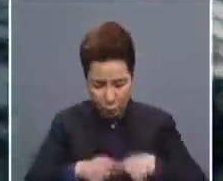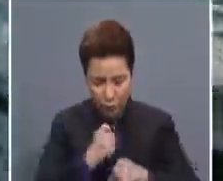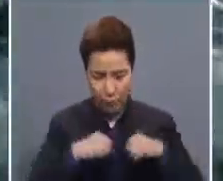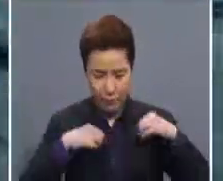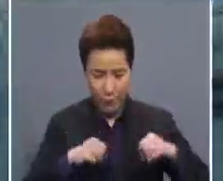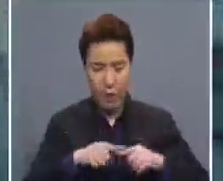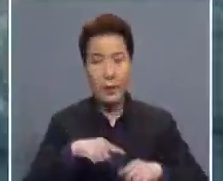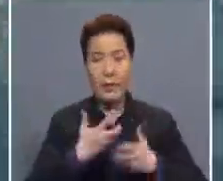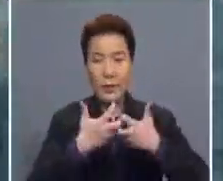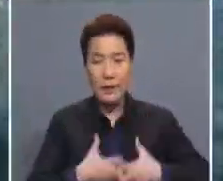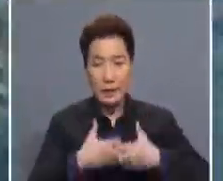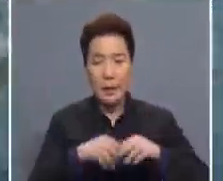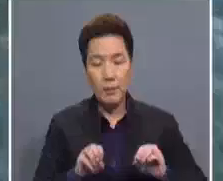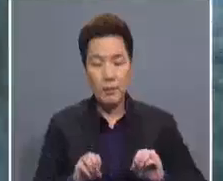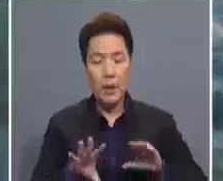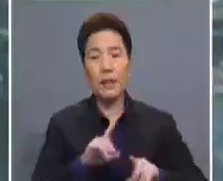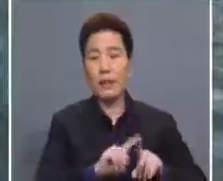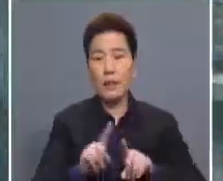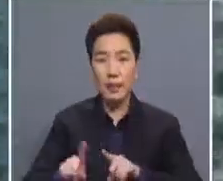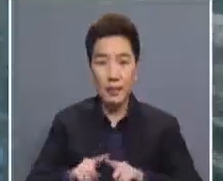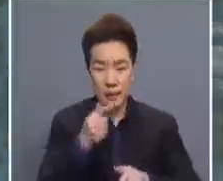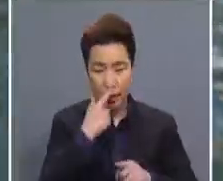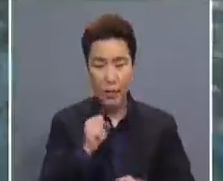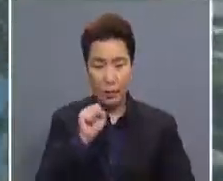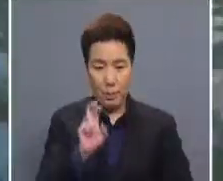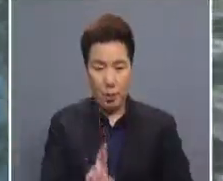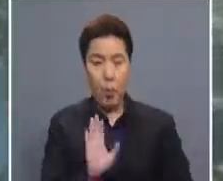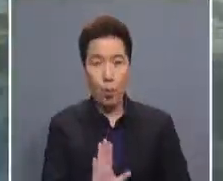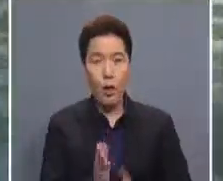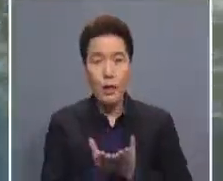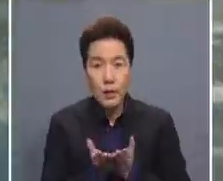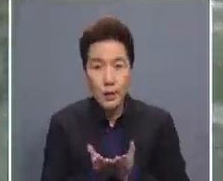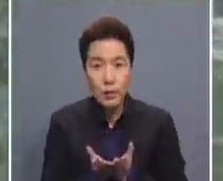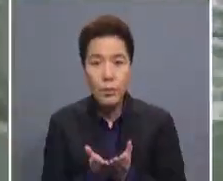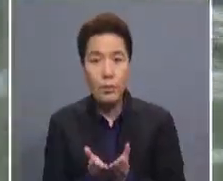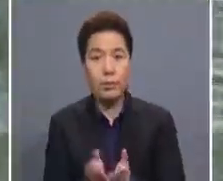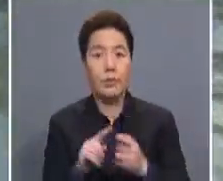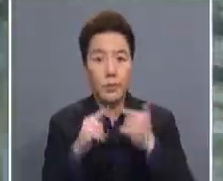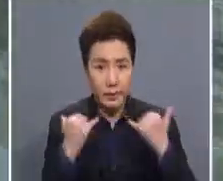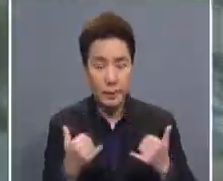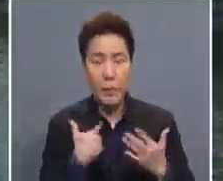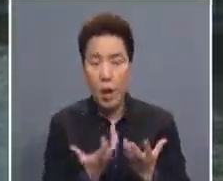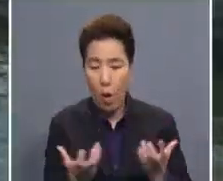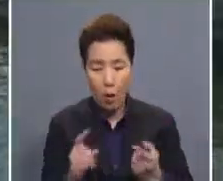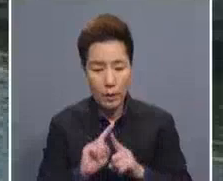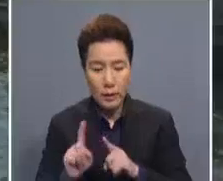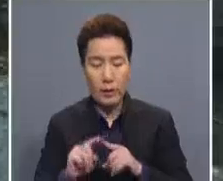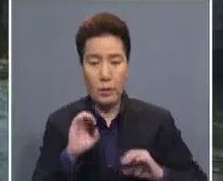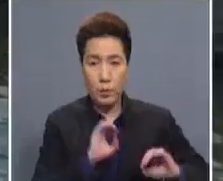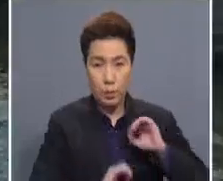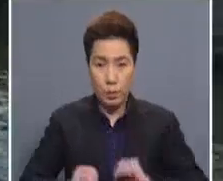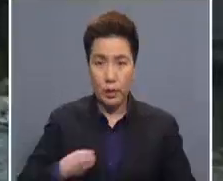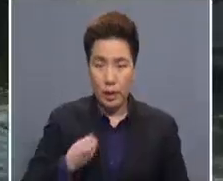ไฟฟ้าในการใช้เป็นไฟส่องสว่างบนเรือและก็สำรองเอาไว้เป็นพลังงานในการขับเคลื่อนพร้อมอุปกรณ์รักษาความปลอดภัย